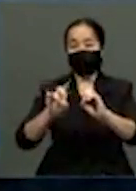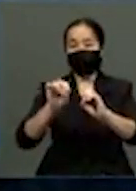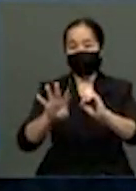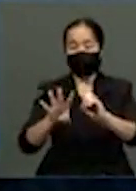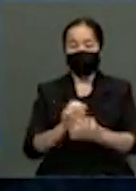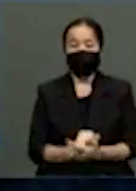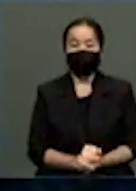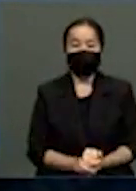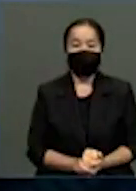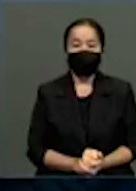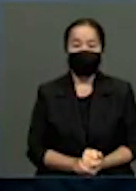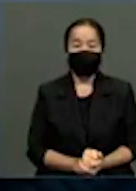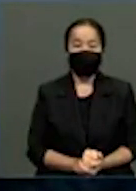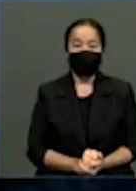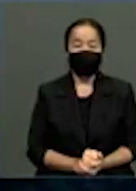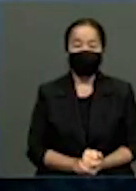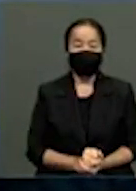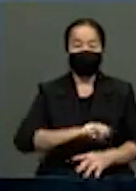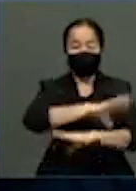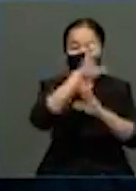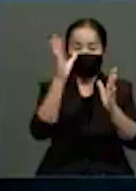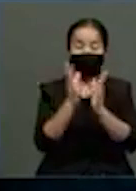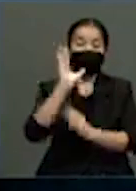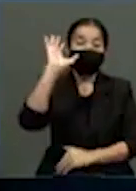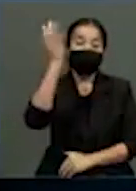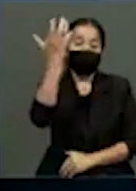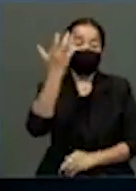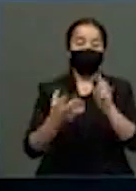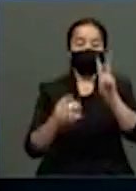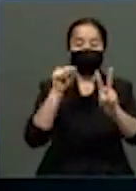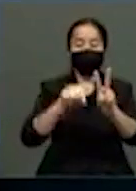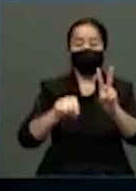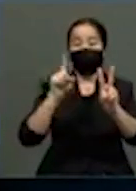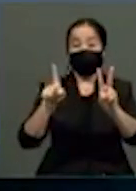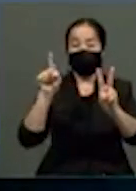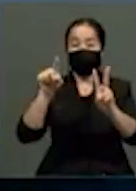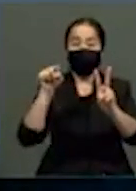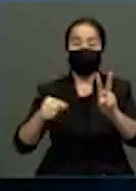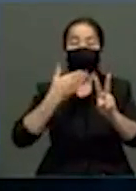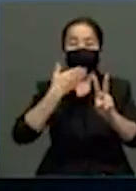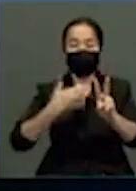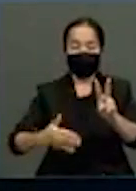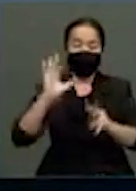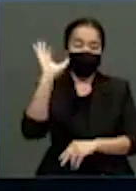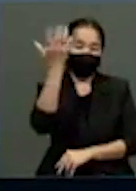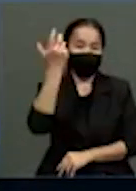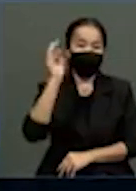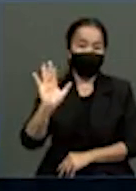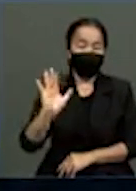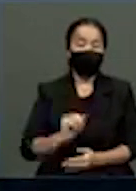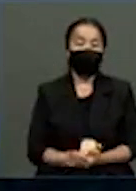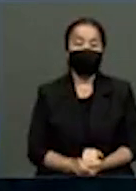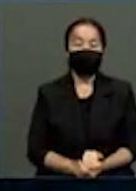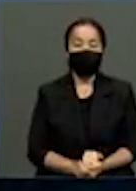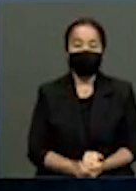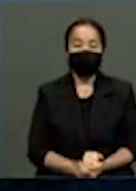ซึ่งก็จะต่ำกว่าของทางโลกนะครับโลกอยู่ที่ 2.1 ยังคงอยู่ที่ 2.1 ตลอดนะครับแล้วก็มี